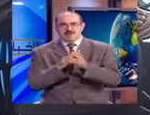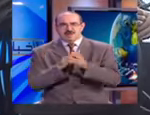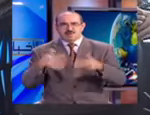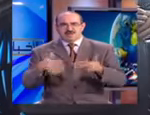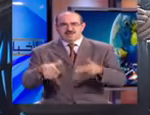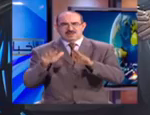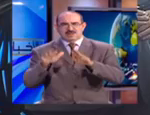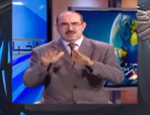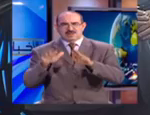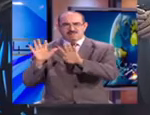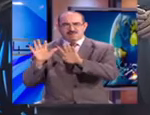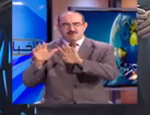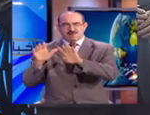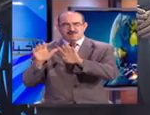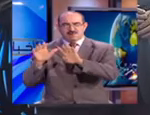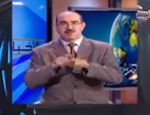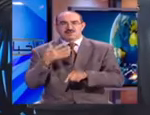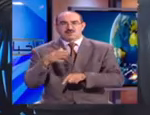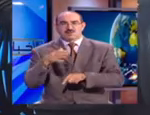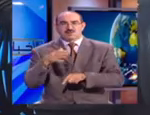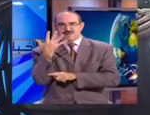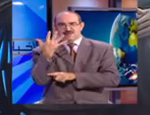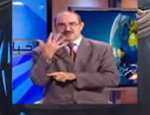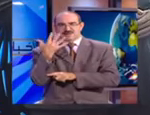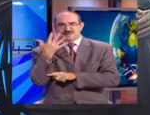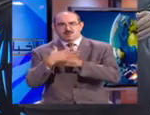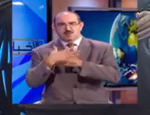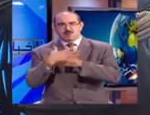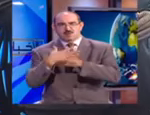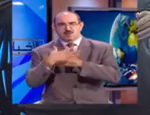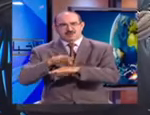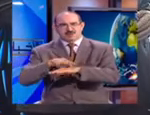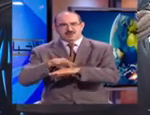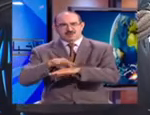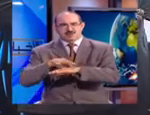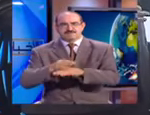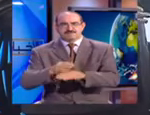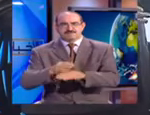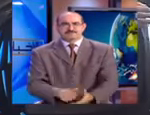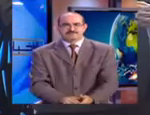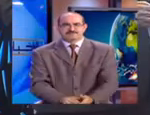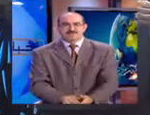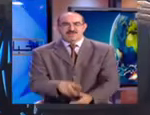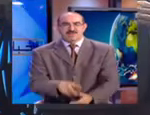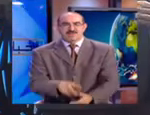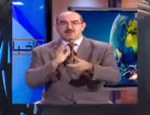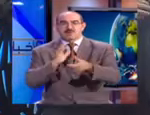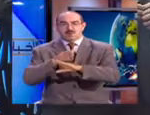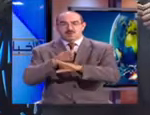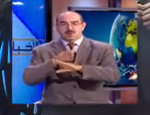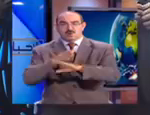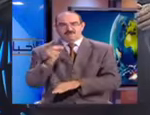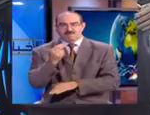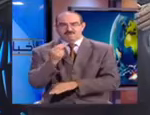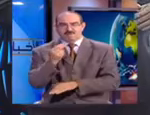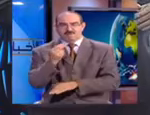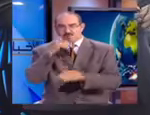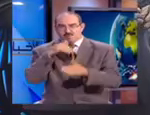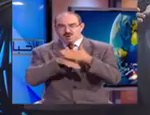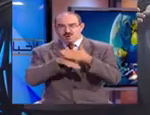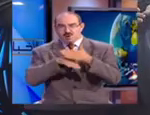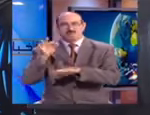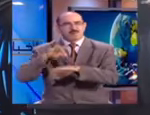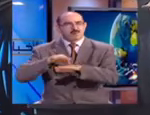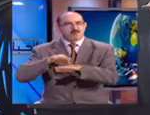53,809، منهم 605 تمثلوا الشفاء خلال 24 ساعة الأخيرة. فيما يخص الاستشفاء عندنا حاليا على مستوى المستشفيات عبر